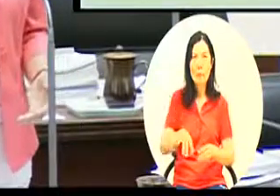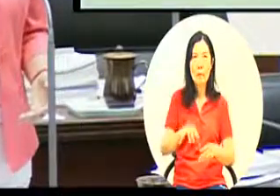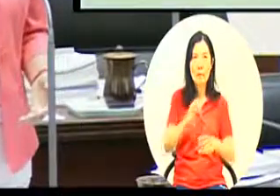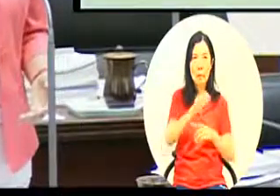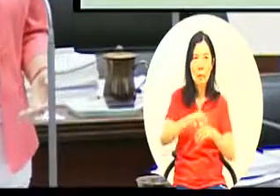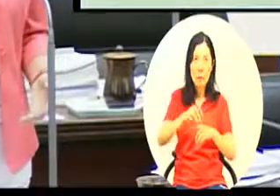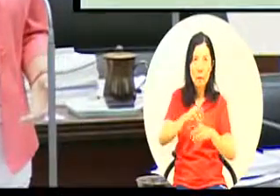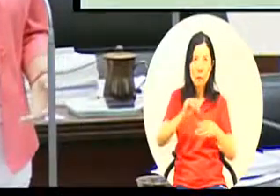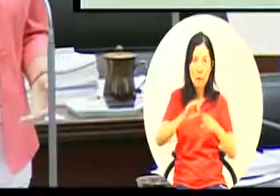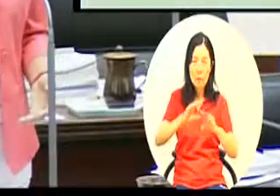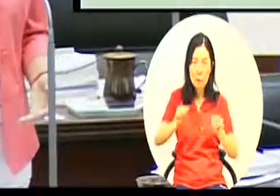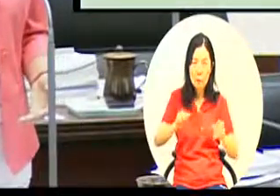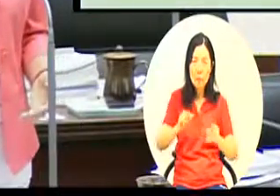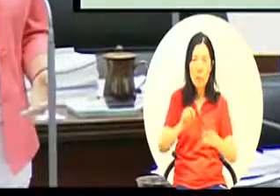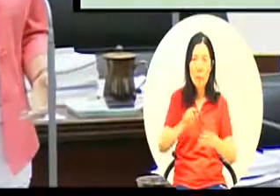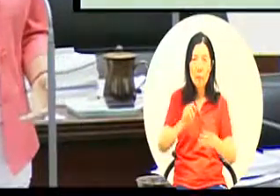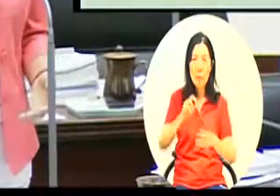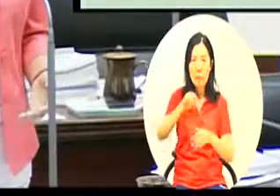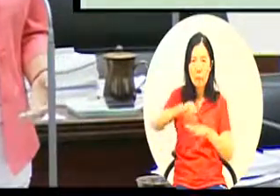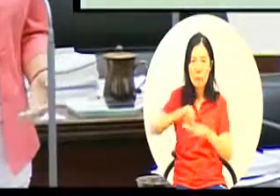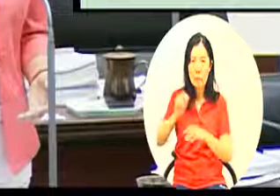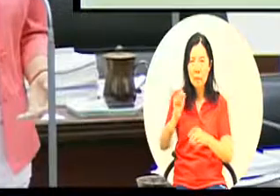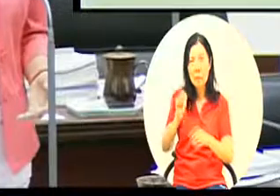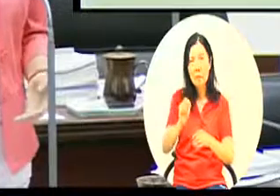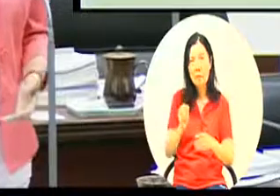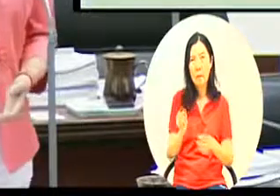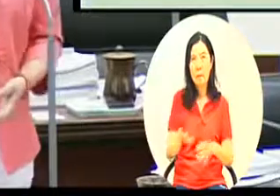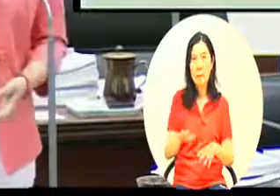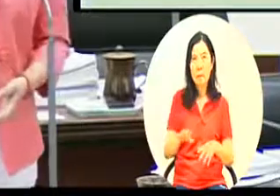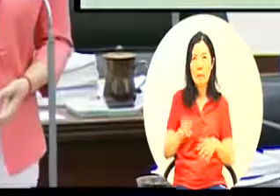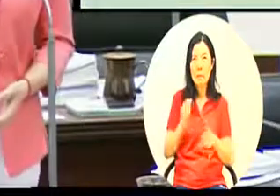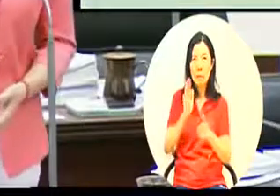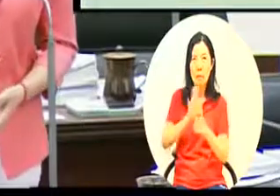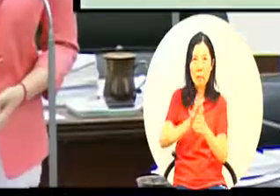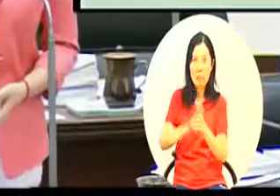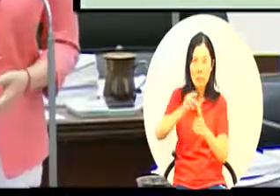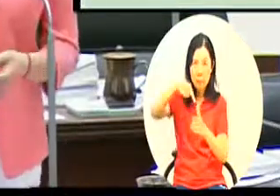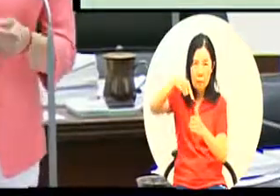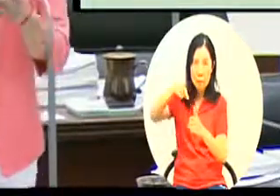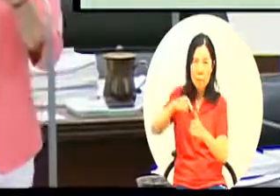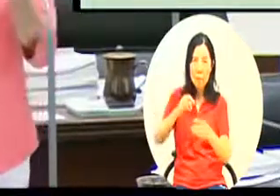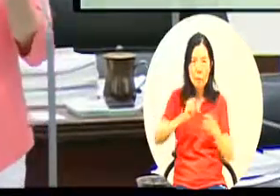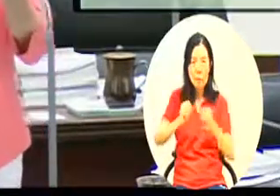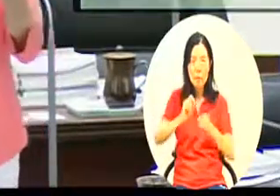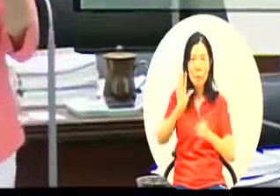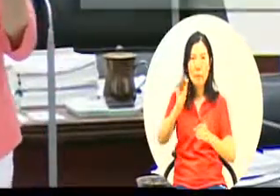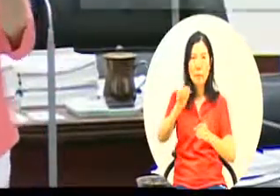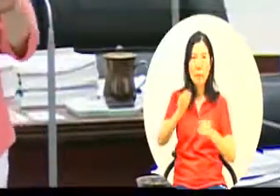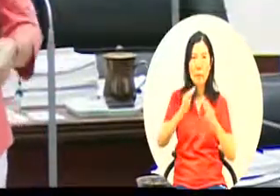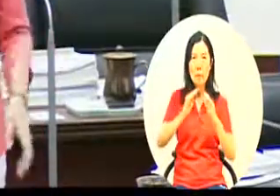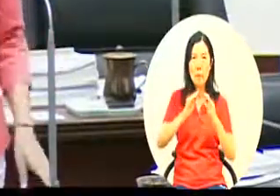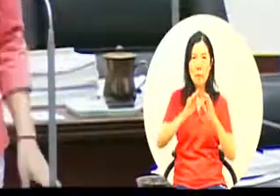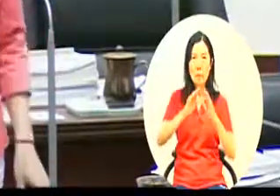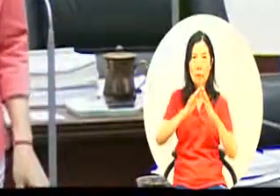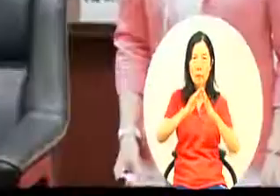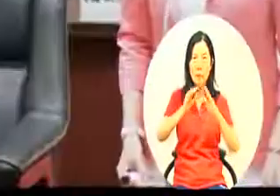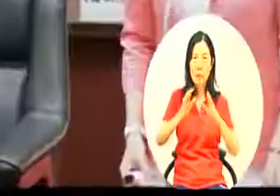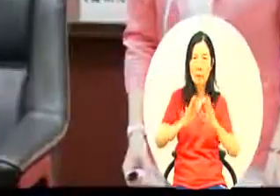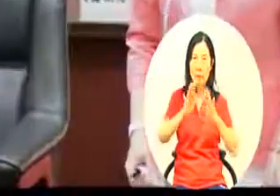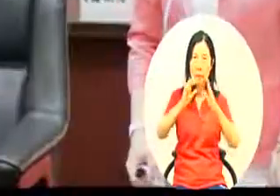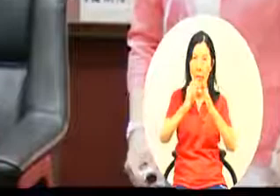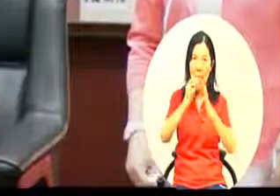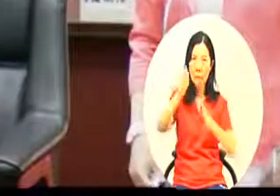用，现在目前的政策有什么辅导的政策吗？都发局长。 请都发局长回答。